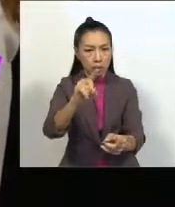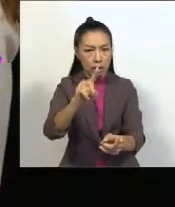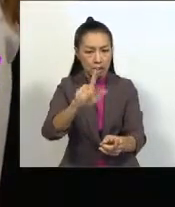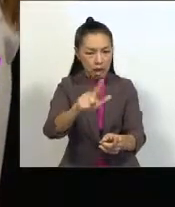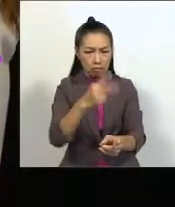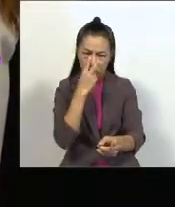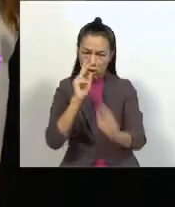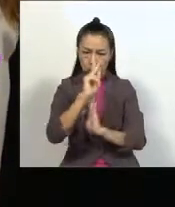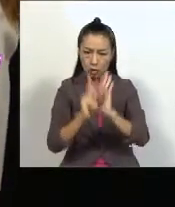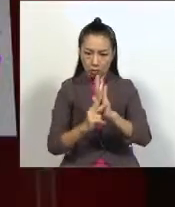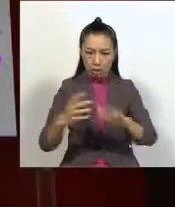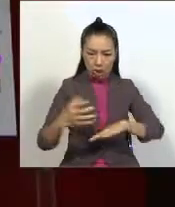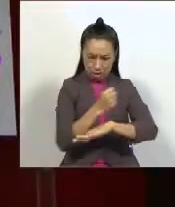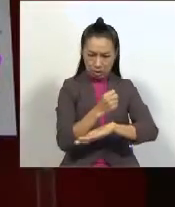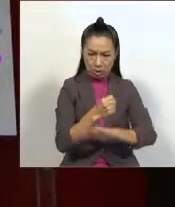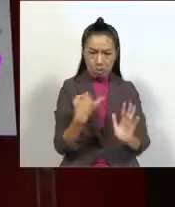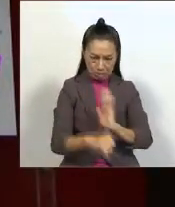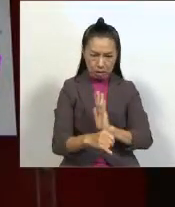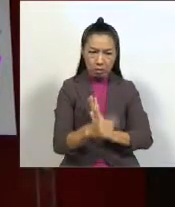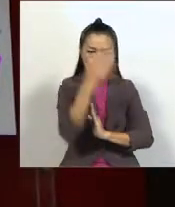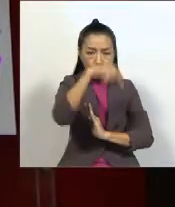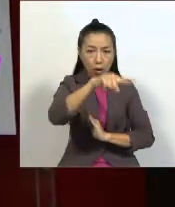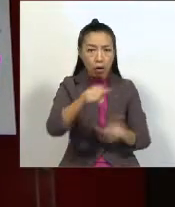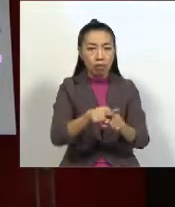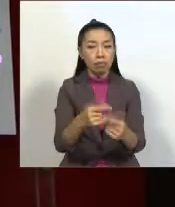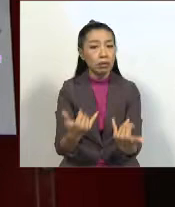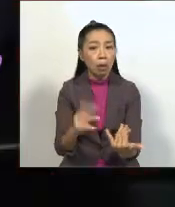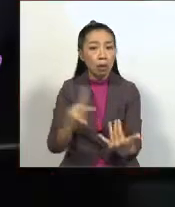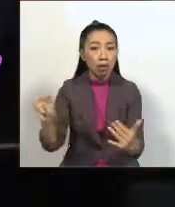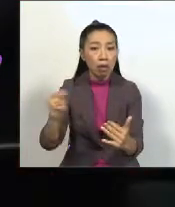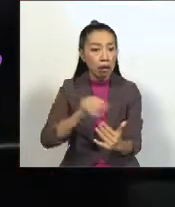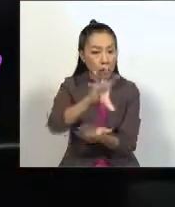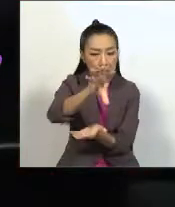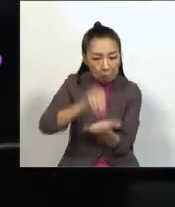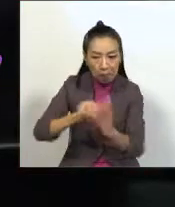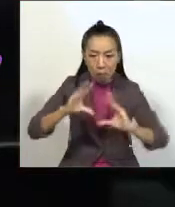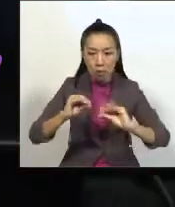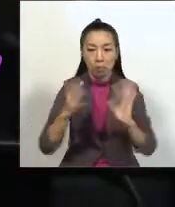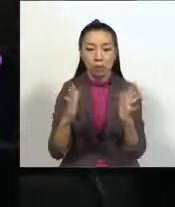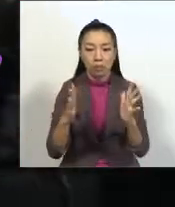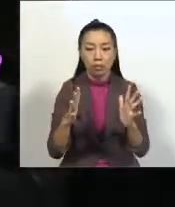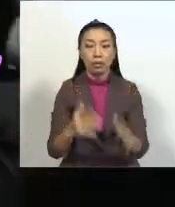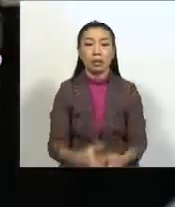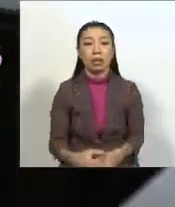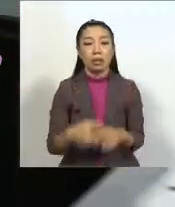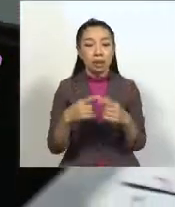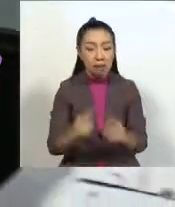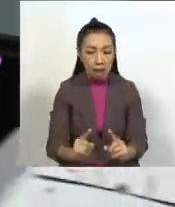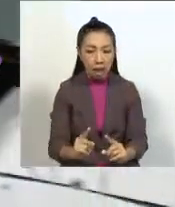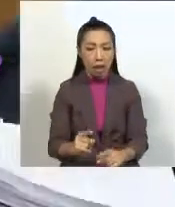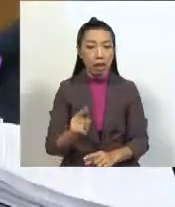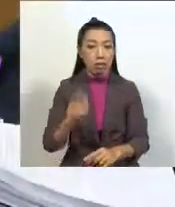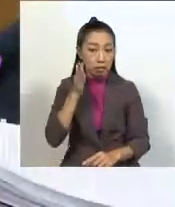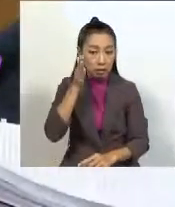ผิดกฎหมายพรรคการเมืองเนื่องจากยังไม่มีการบรรจุเป็นวาระในการพิจารณาครับแต่ว่าสำหรับการประชุมกกต.ใน